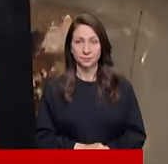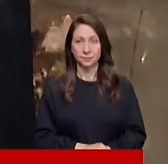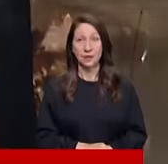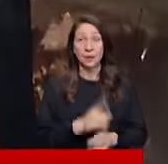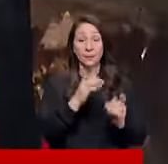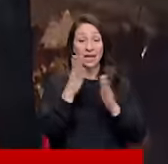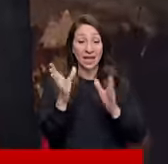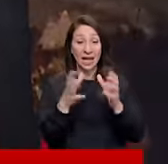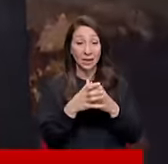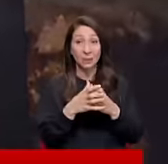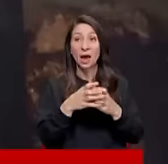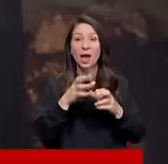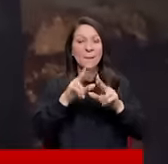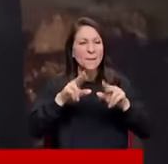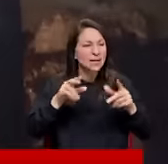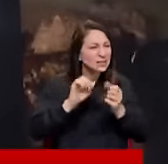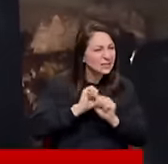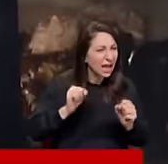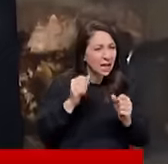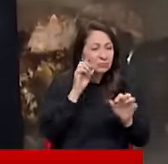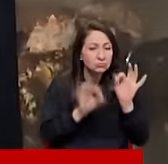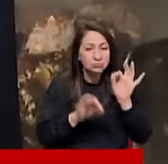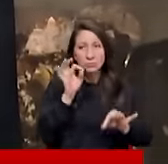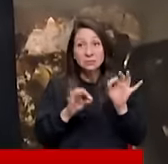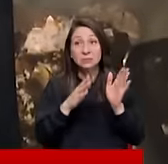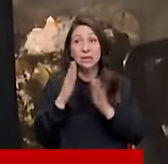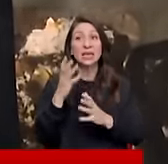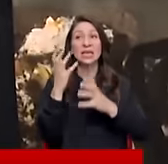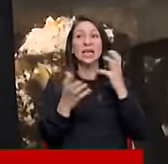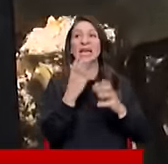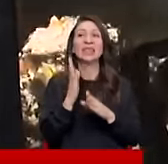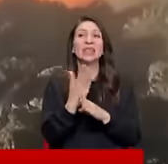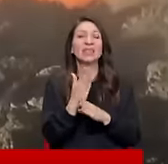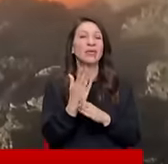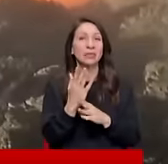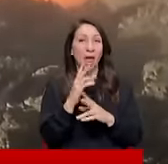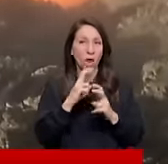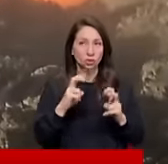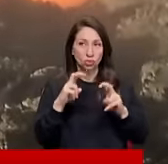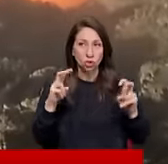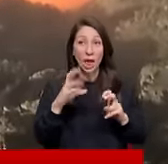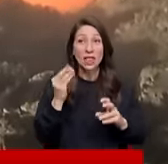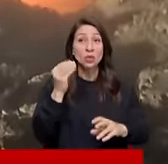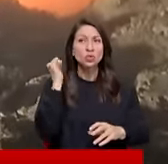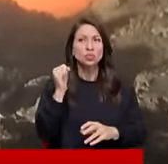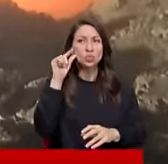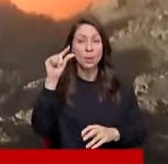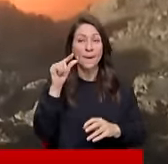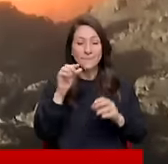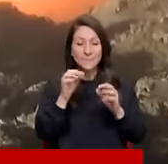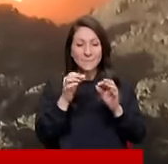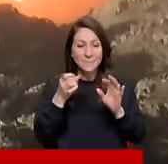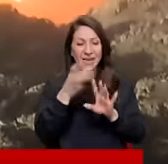Bir yandan ekipler hasar tespit çalışması yapıyor, diğer yandan da yangının çıkış nedeni araştırılıyor. En kuvvetli şüphe bakır